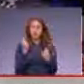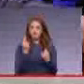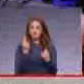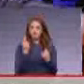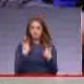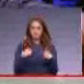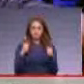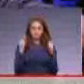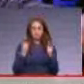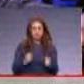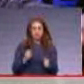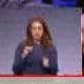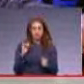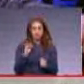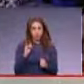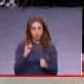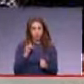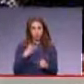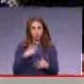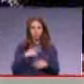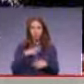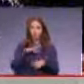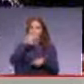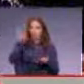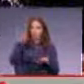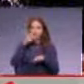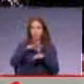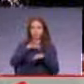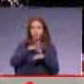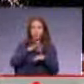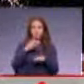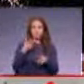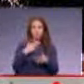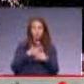الصحة ولا الحبايب اللي حواليك؟